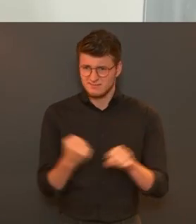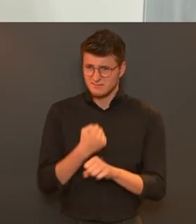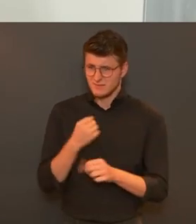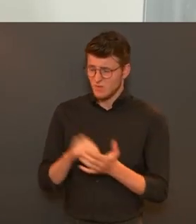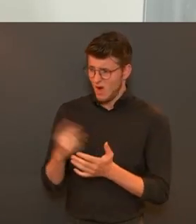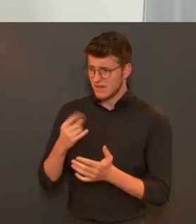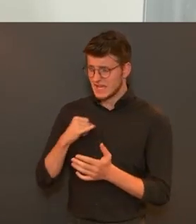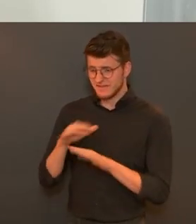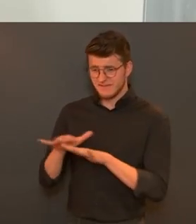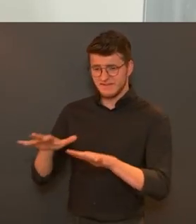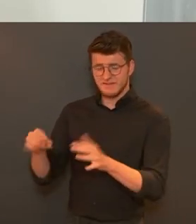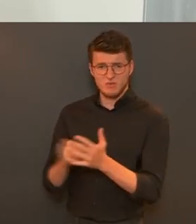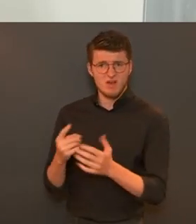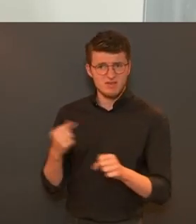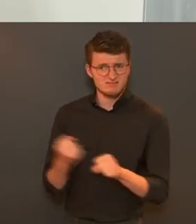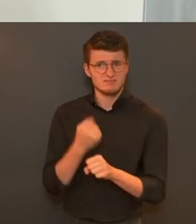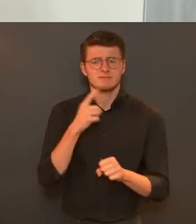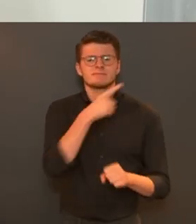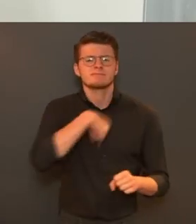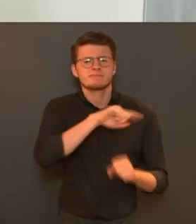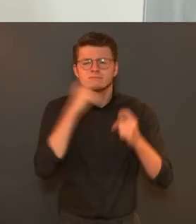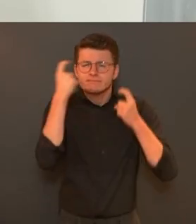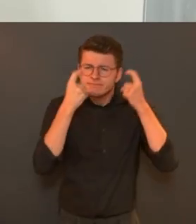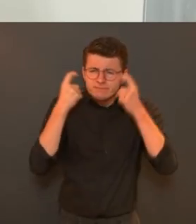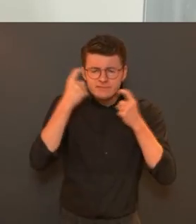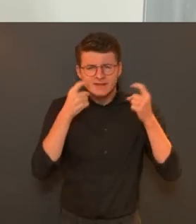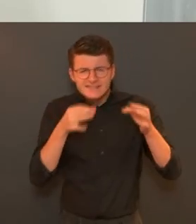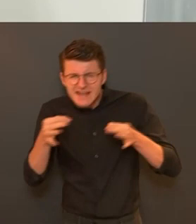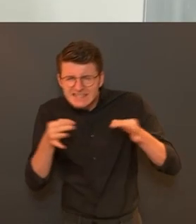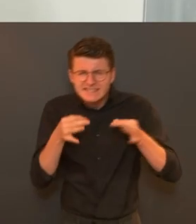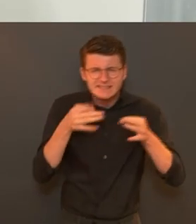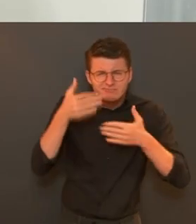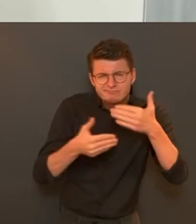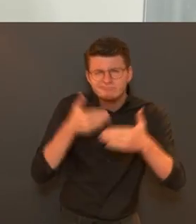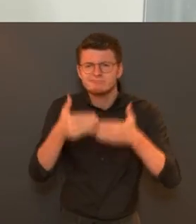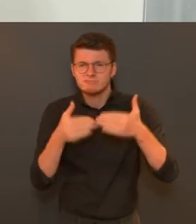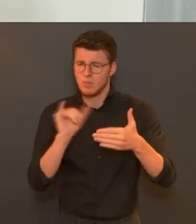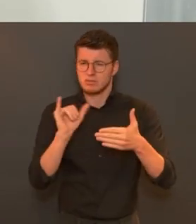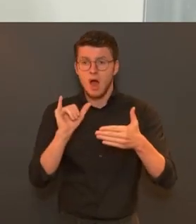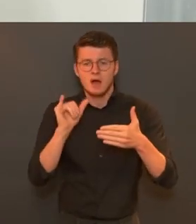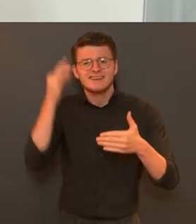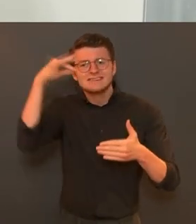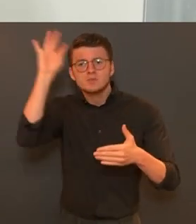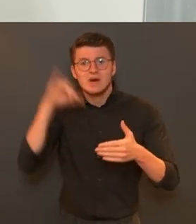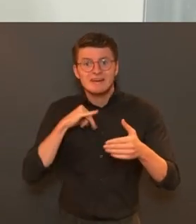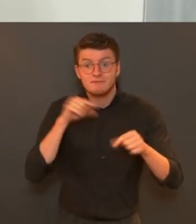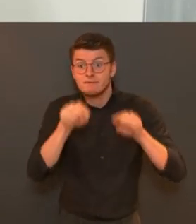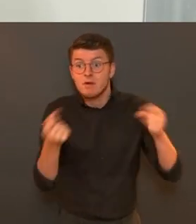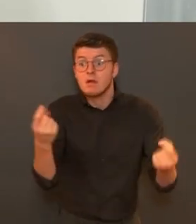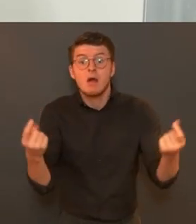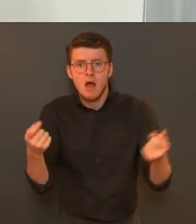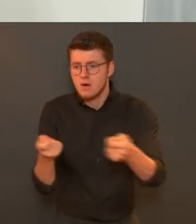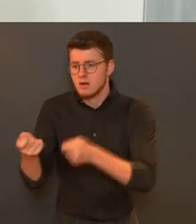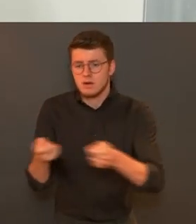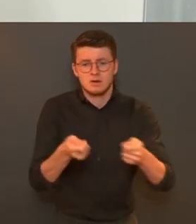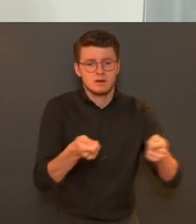Le CNS qui devait se pencher sur la présence du coronavirus, qui malheureusement est toujours là, et nous allions développer une stratégie pour